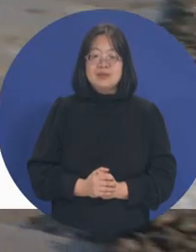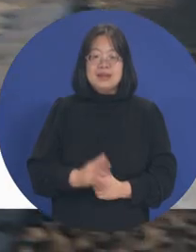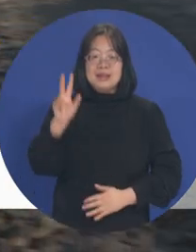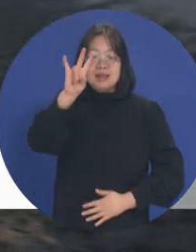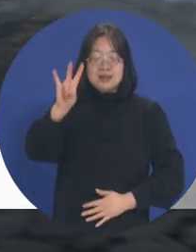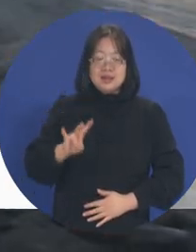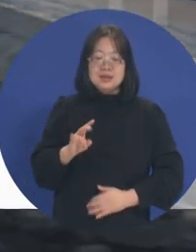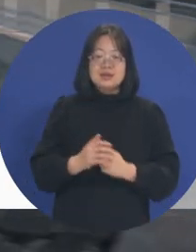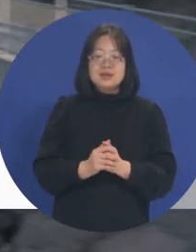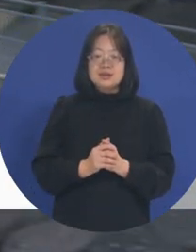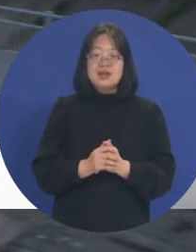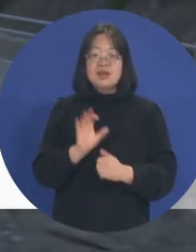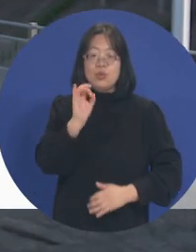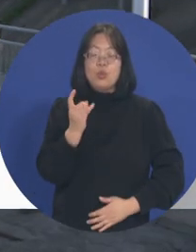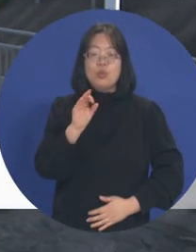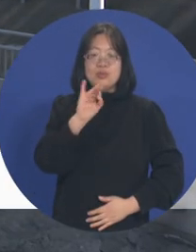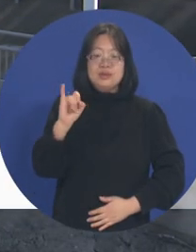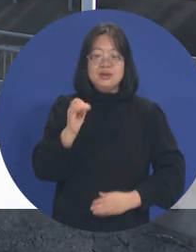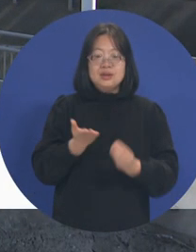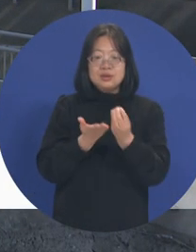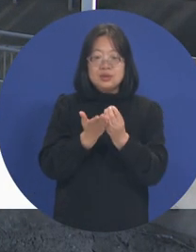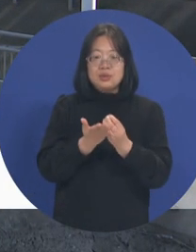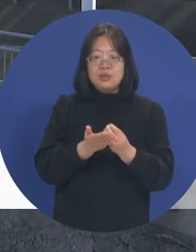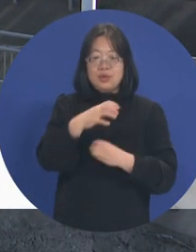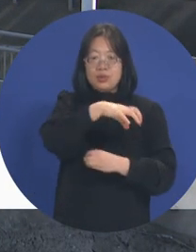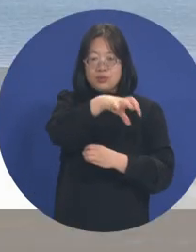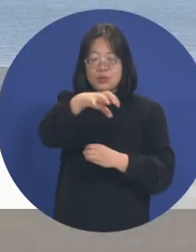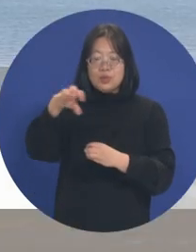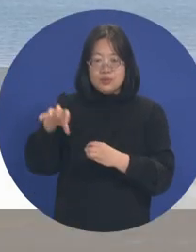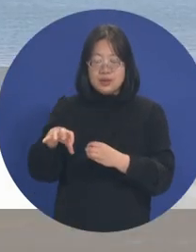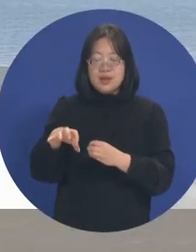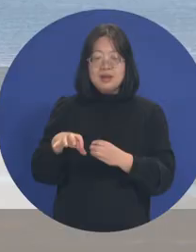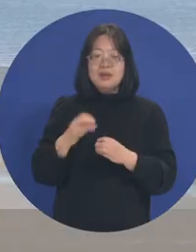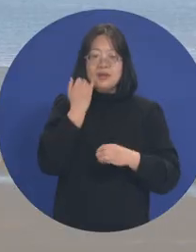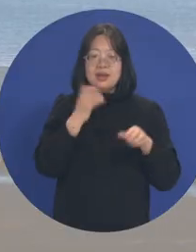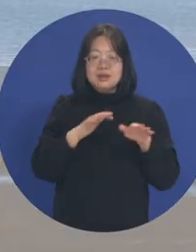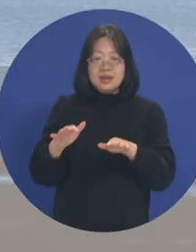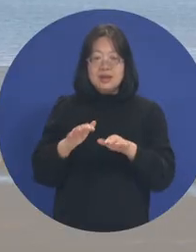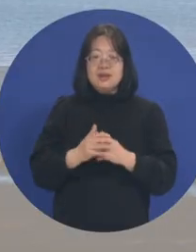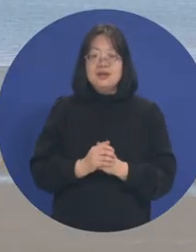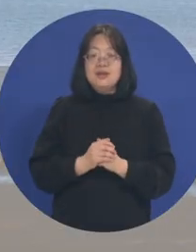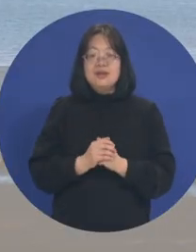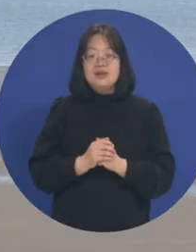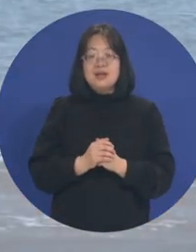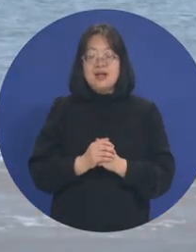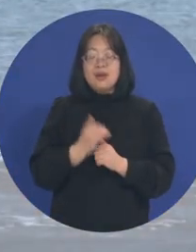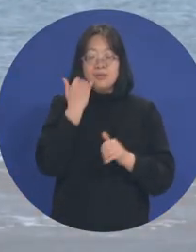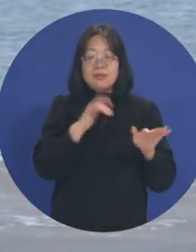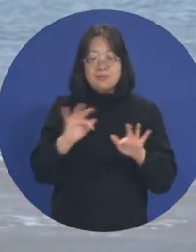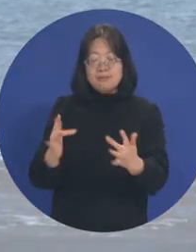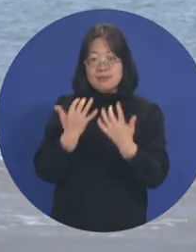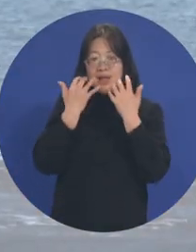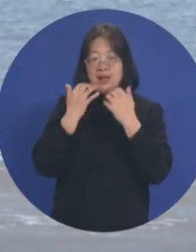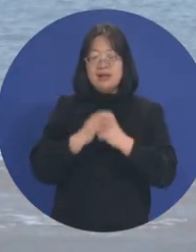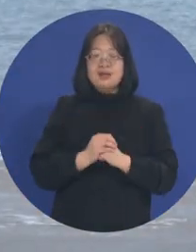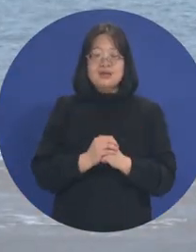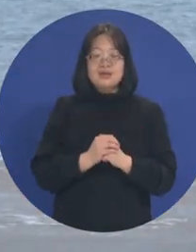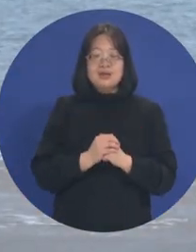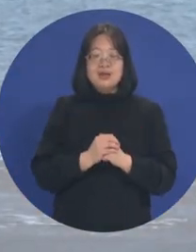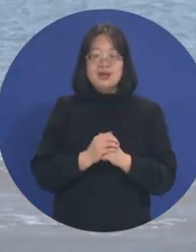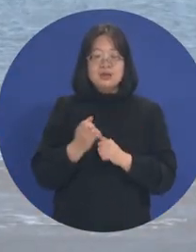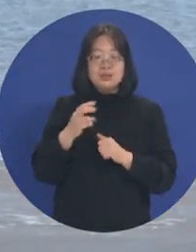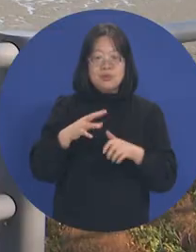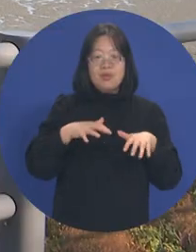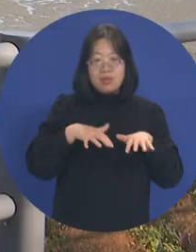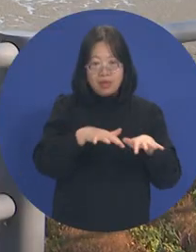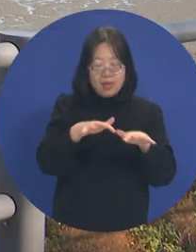시흥시 서남쪽 해변에 위치한 오이도. 삼면이 바다인 섬으로 만조 때는 바다 내음이 물씬 풍기고 썰물 때는 살아